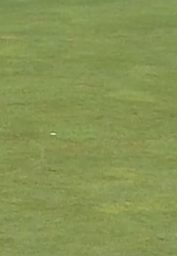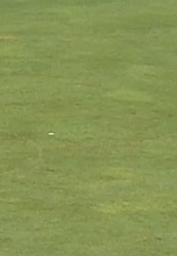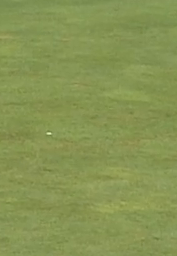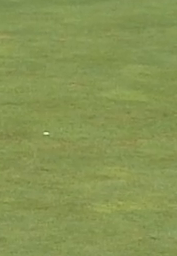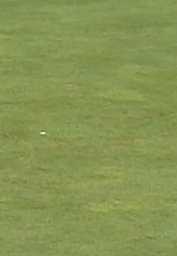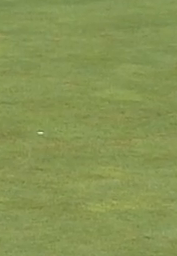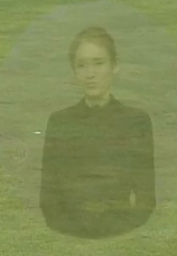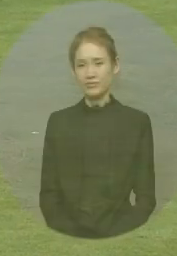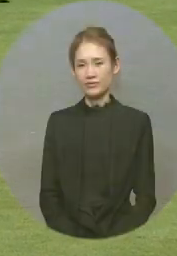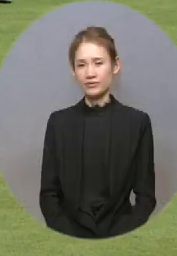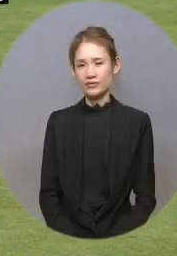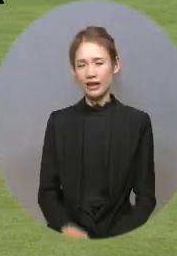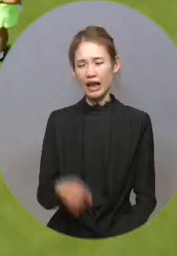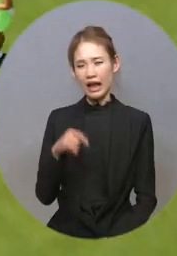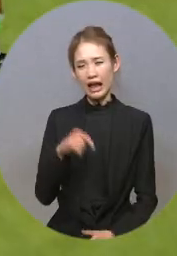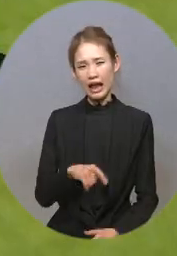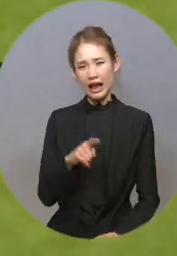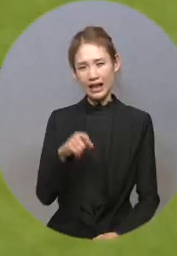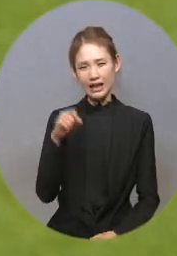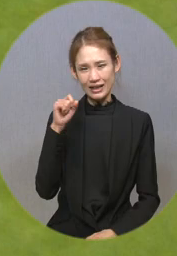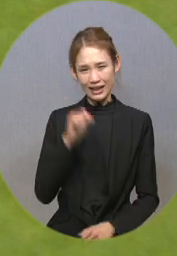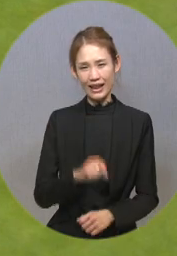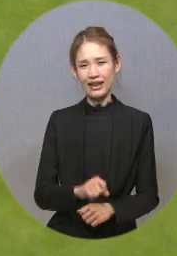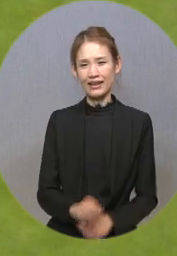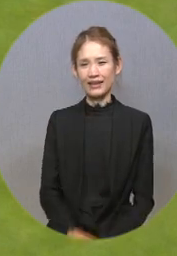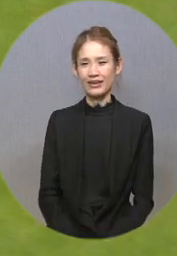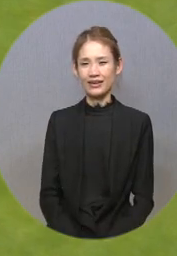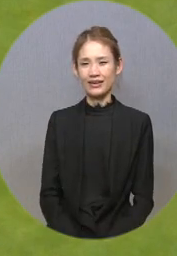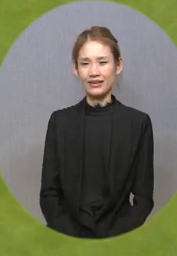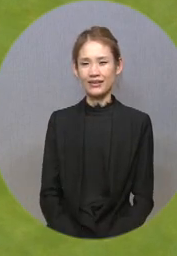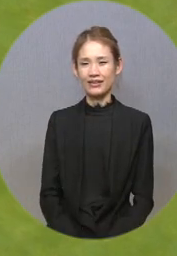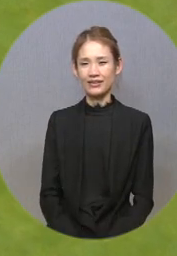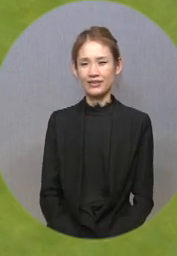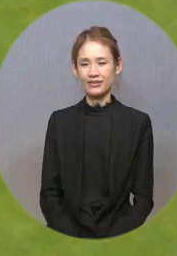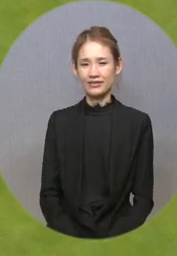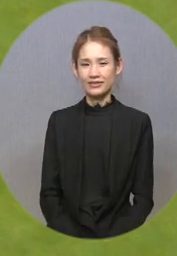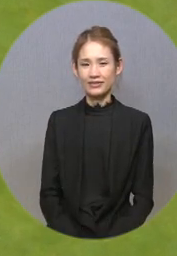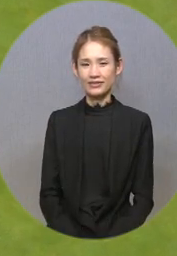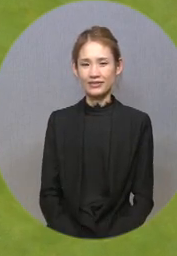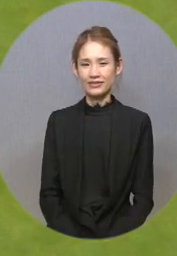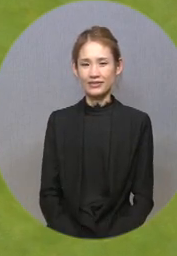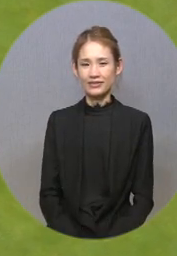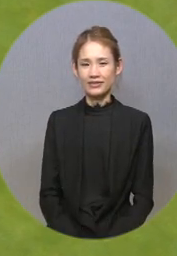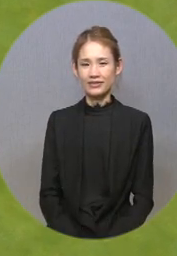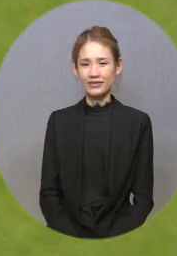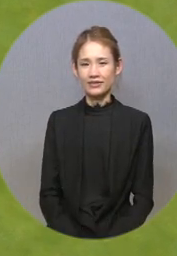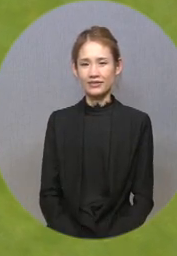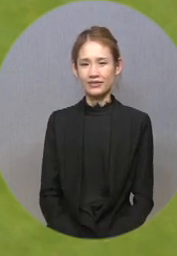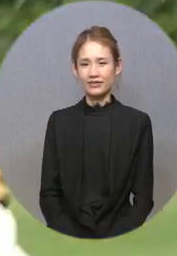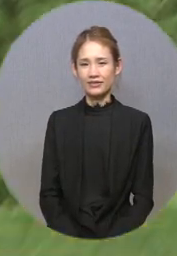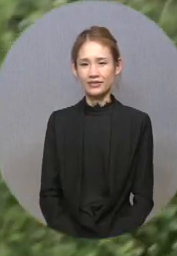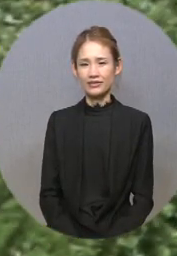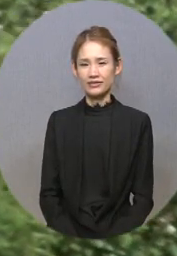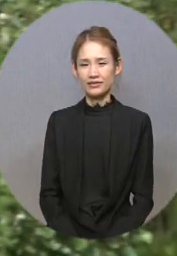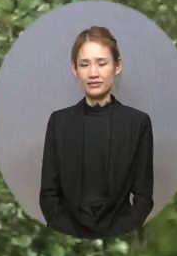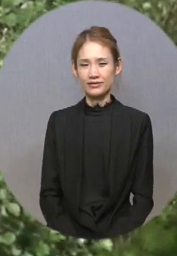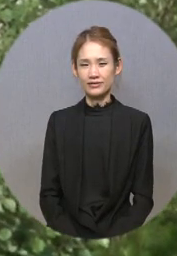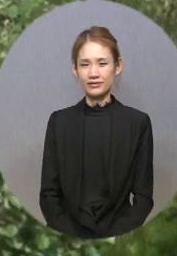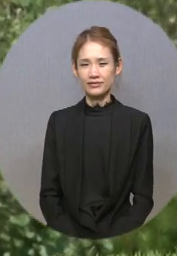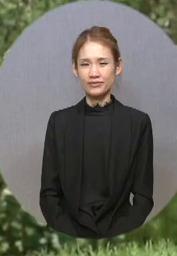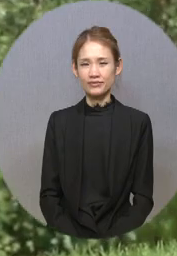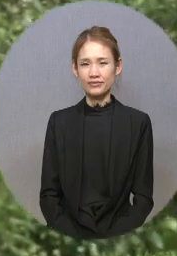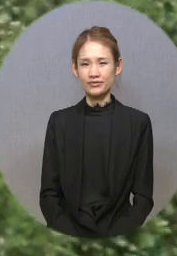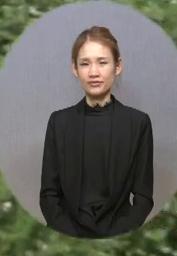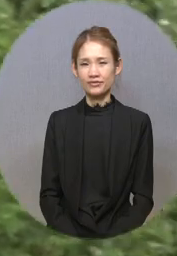좋다. 아, 오빠. 나이스. 아. 많이 안 봐도 됐었나 보다. 오케이.